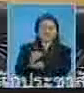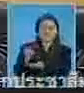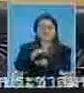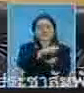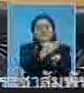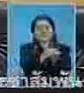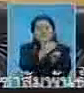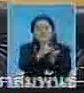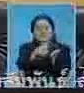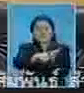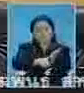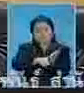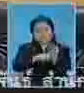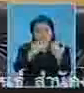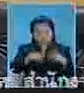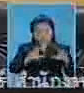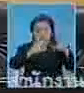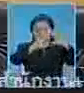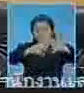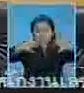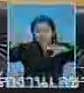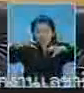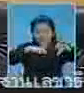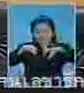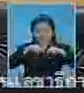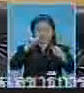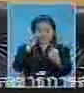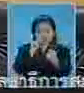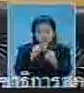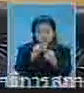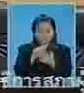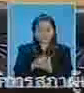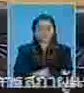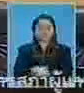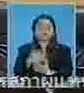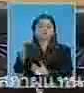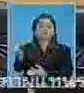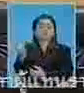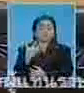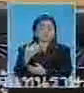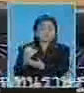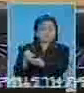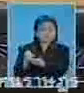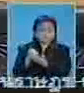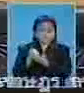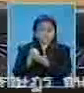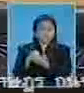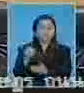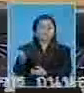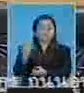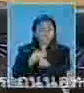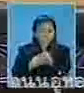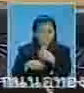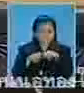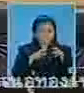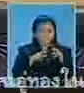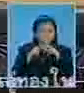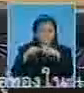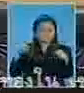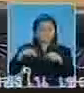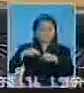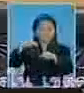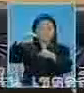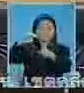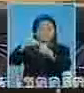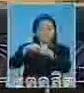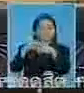หมาะสมท่านได้เสนอทางเลือกที่ท่านมองได้3ทางนะครับก็คือการลอยตัวน้ำมันดีเซลการ